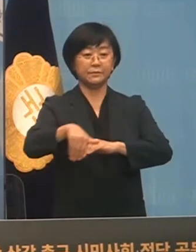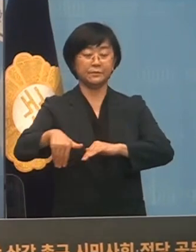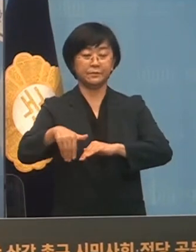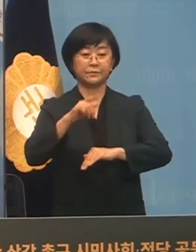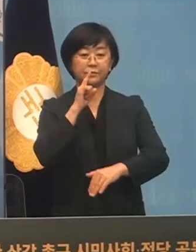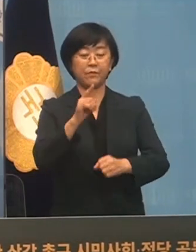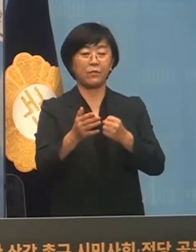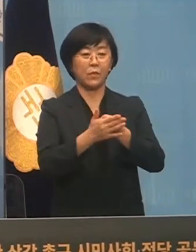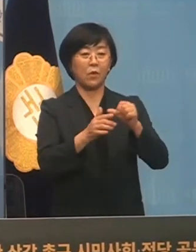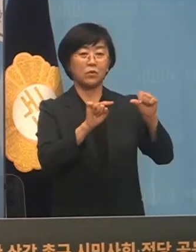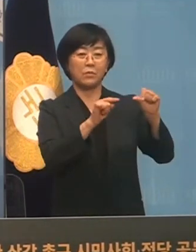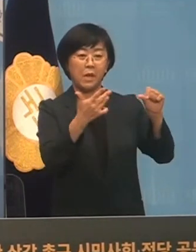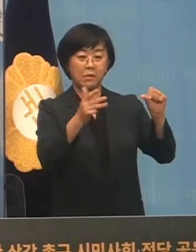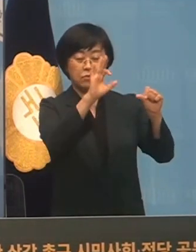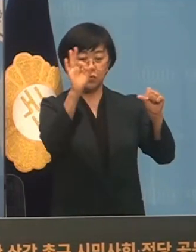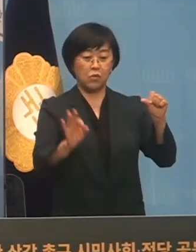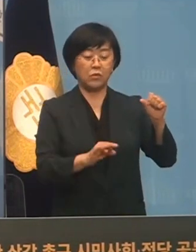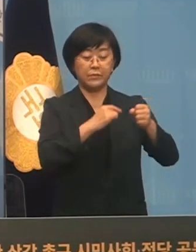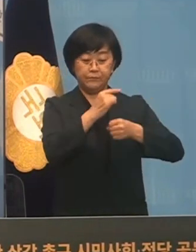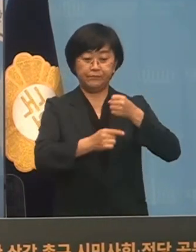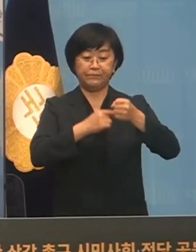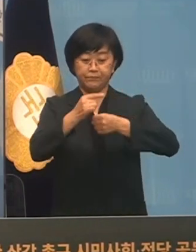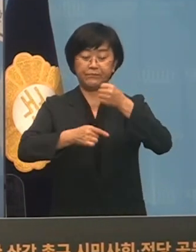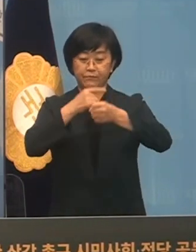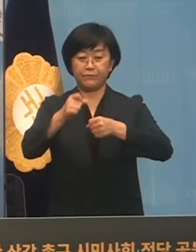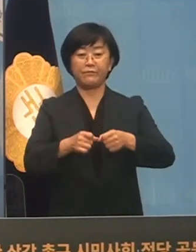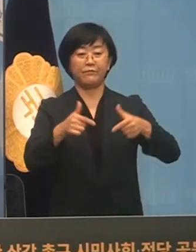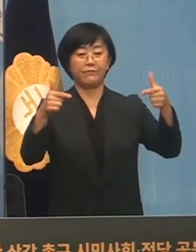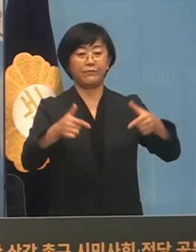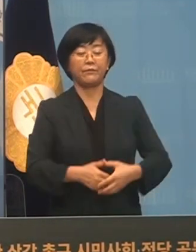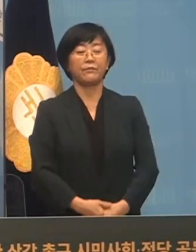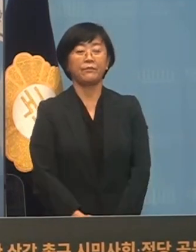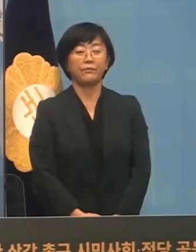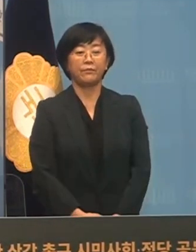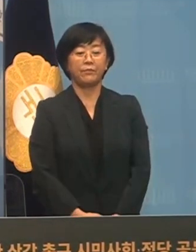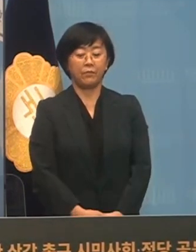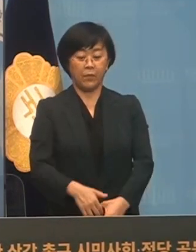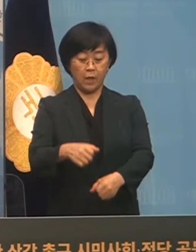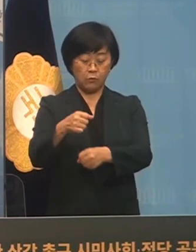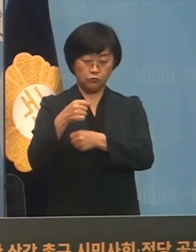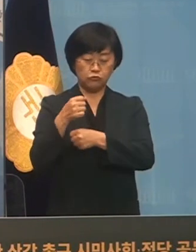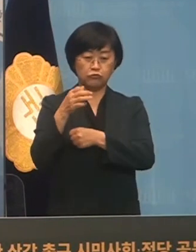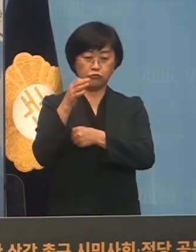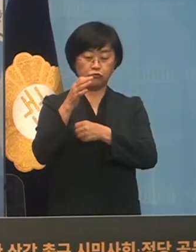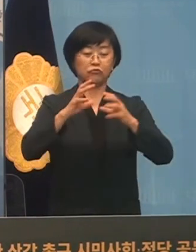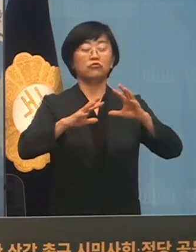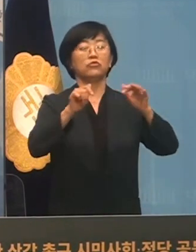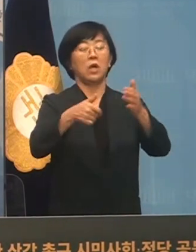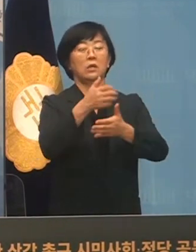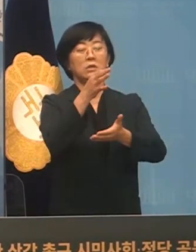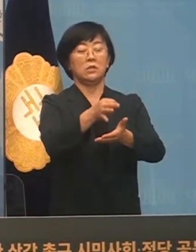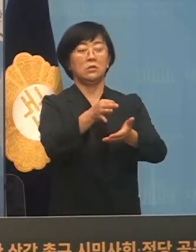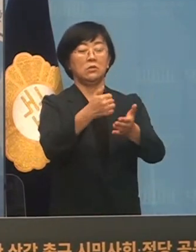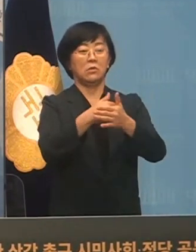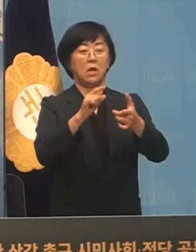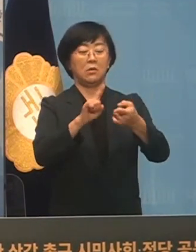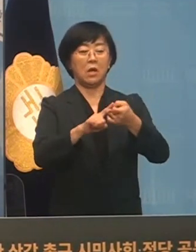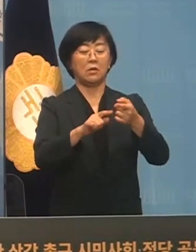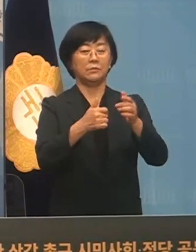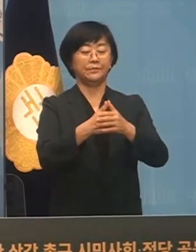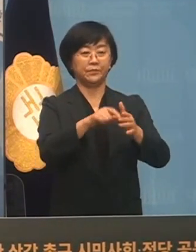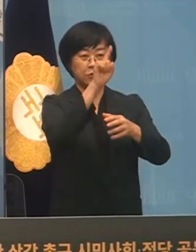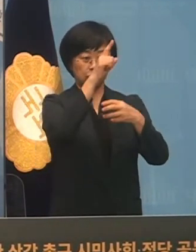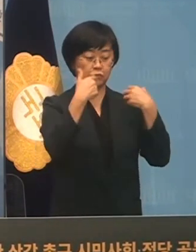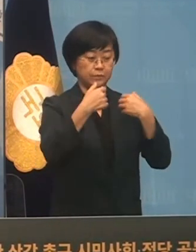앞으로도 5.8%씩 매년 인상됩니다. 이는 국가재정운영계획에 따른 정부 예산의